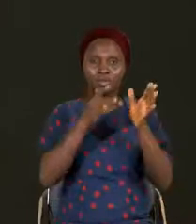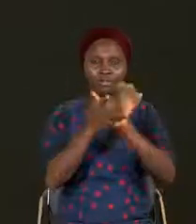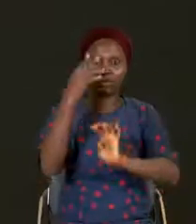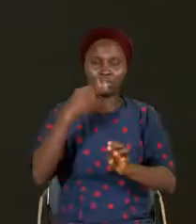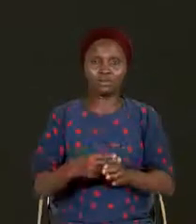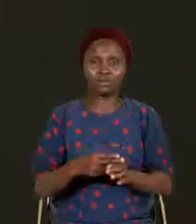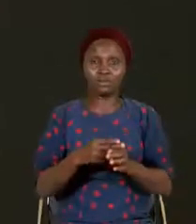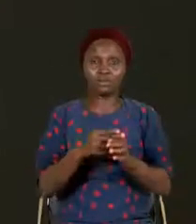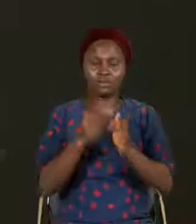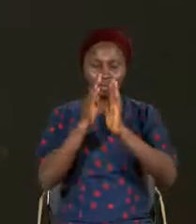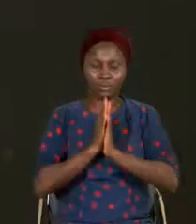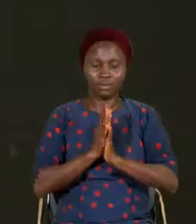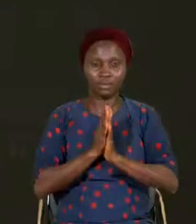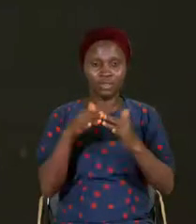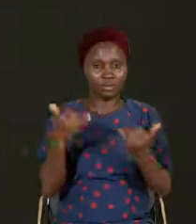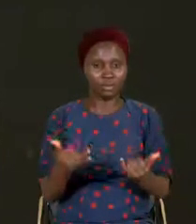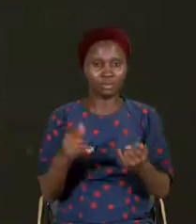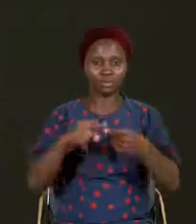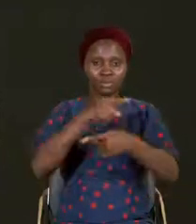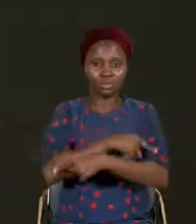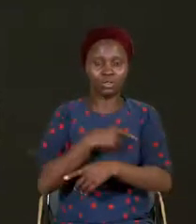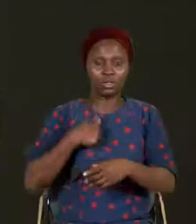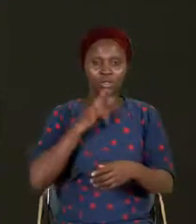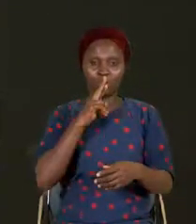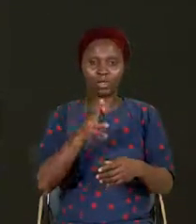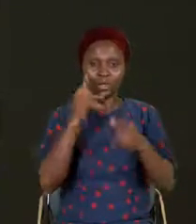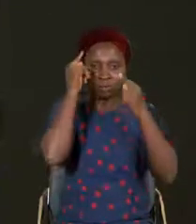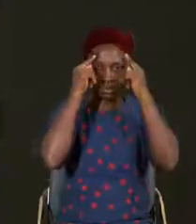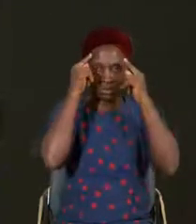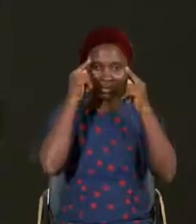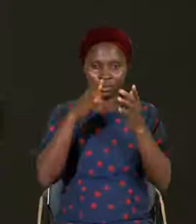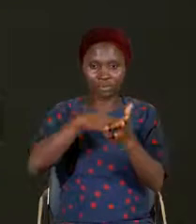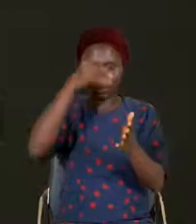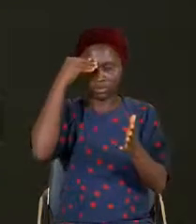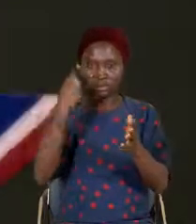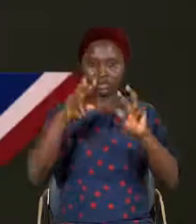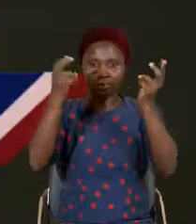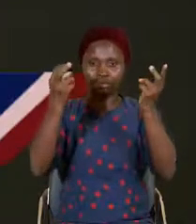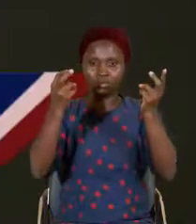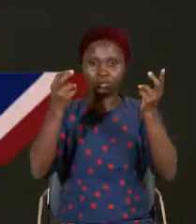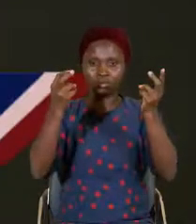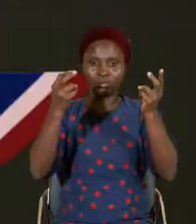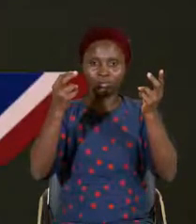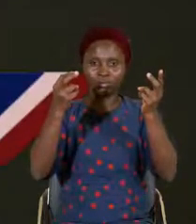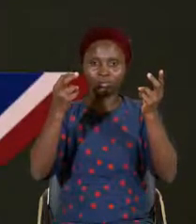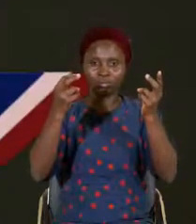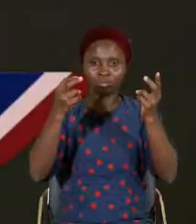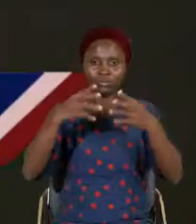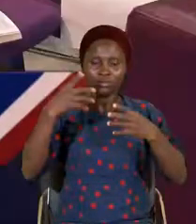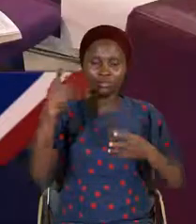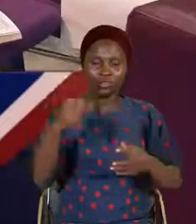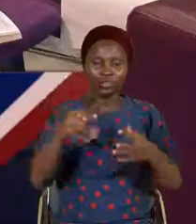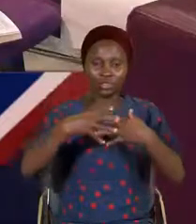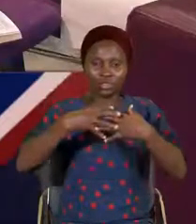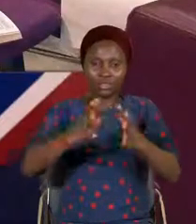nom de Jésus. Mais aujourd'hui, nous considérons le thème intitulé « La